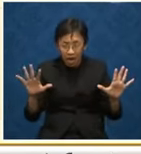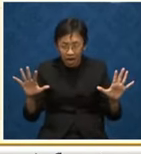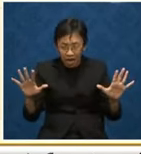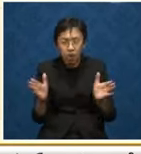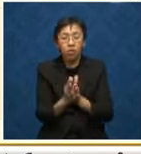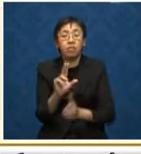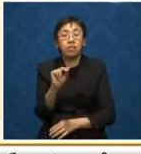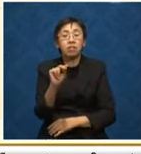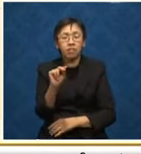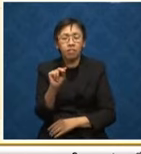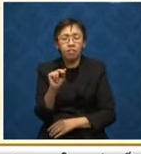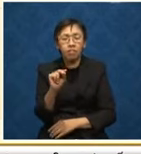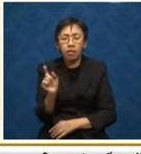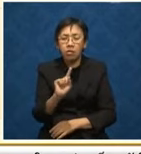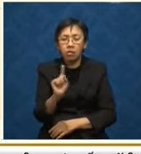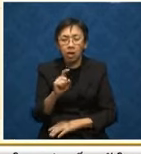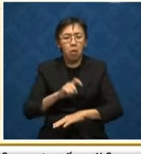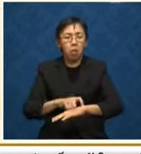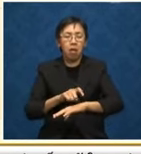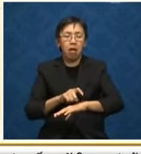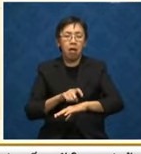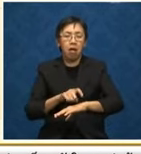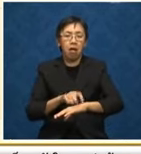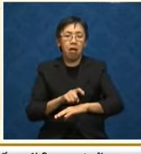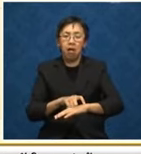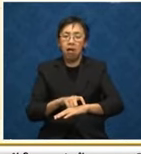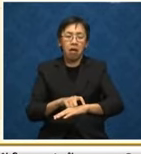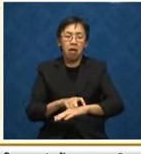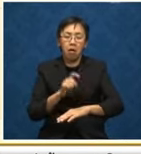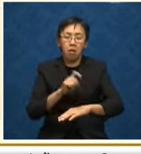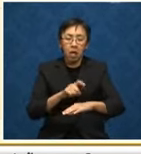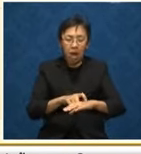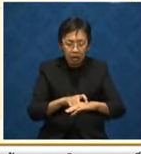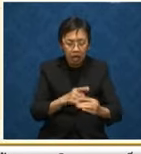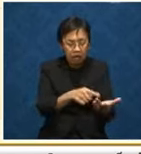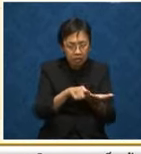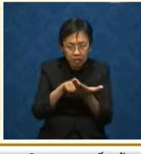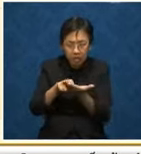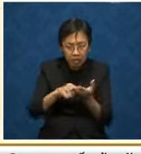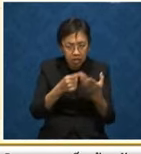ที่มีความไม่ตรงกันก็คือเรื่องเวลานะครับ